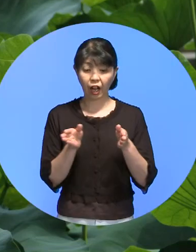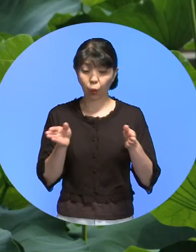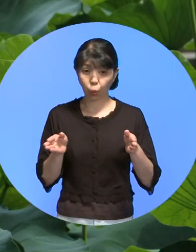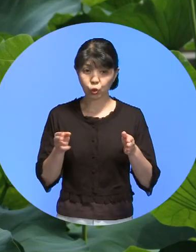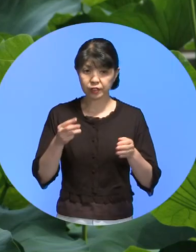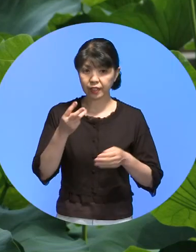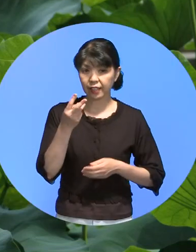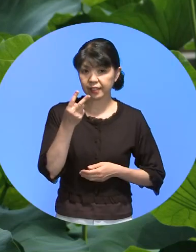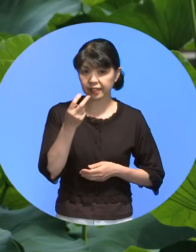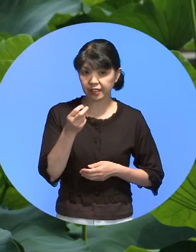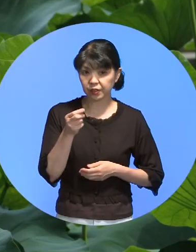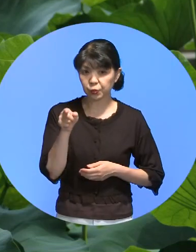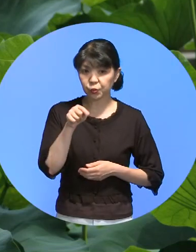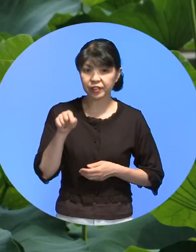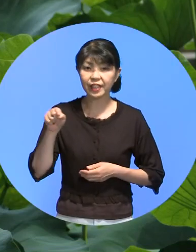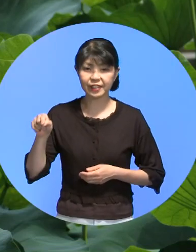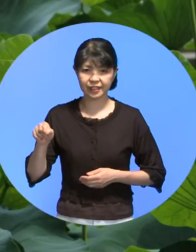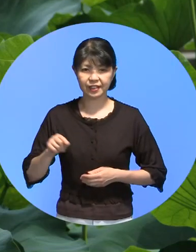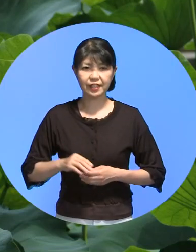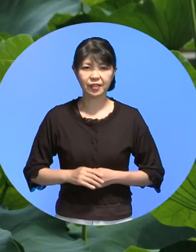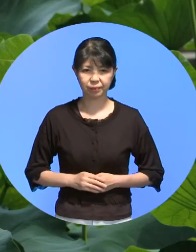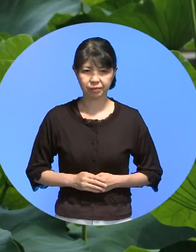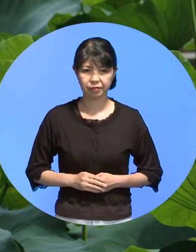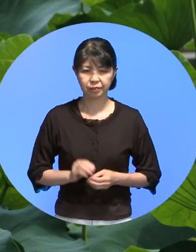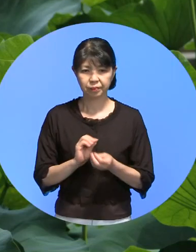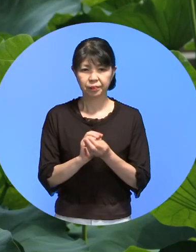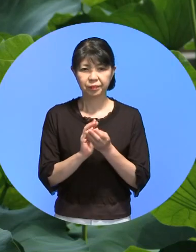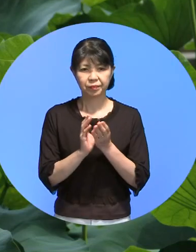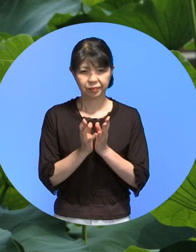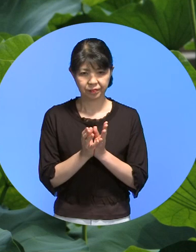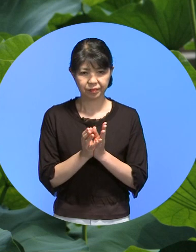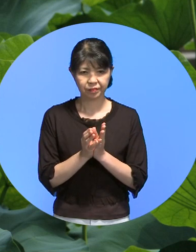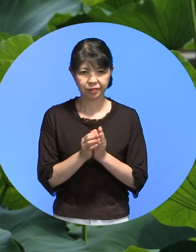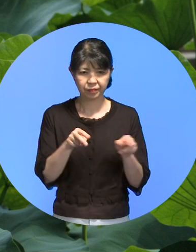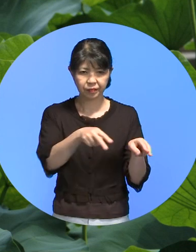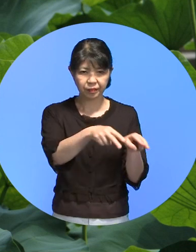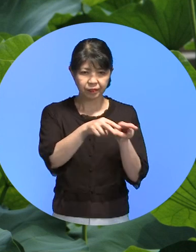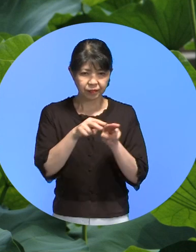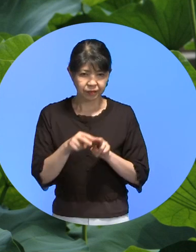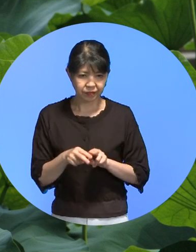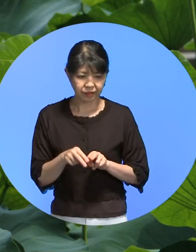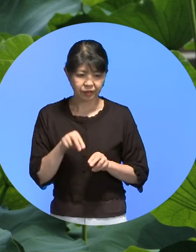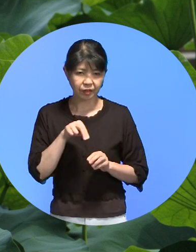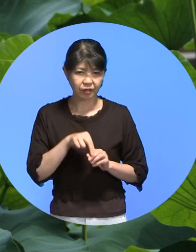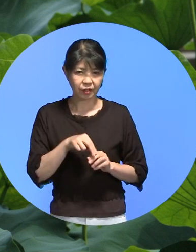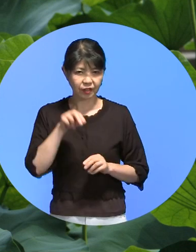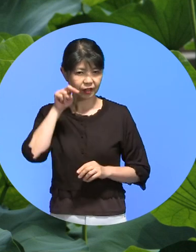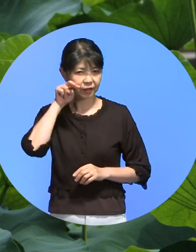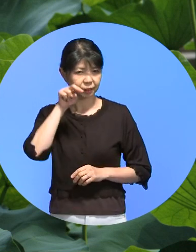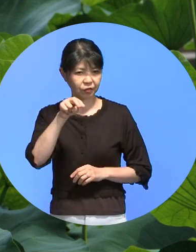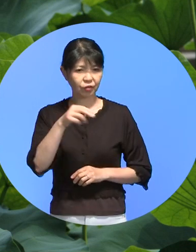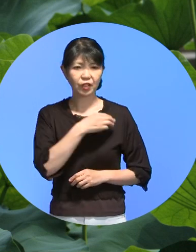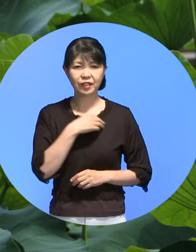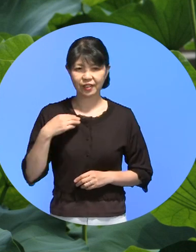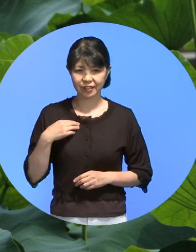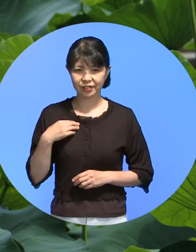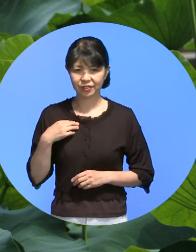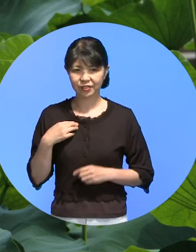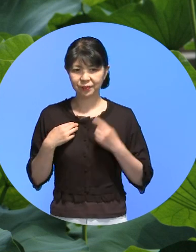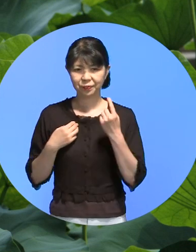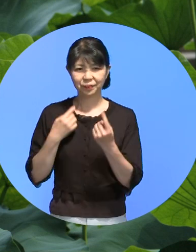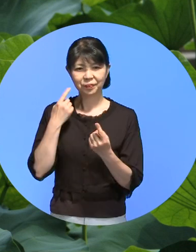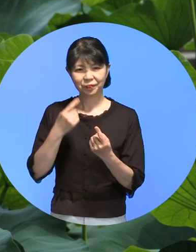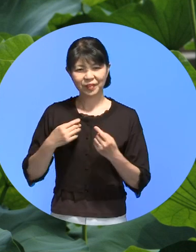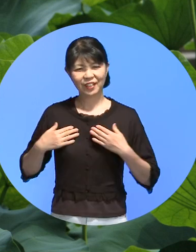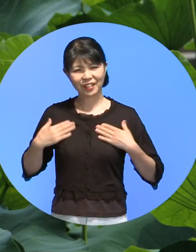直径およそ20センチにもなる見事なピンク色の大輪を咲かせており、池にかけられた橋から間近に観察でき